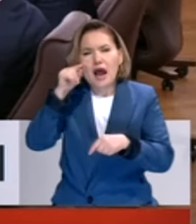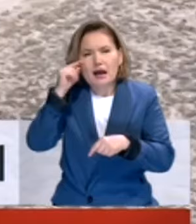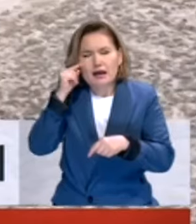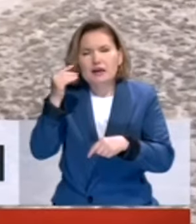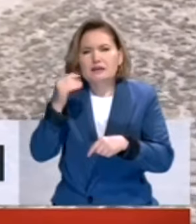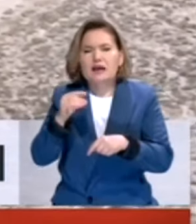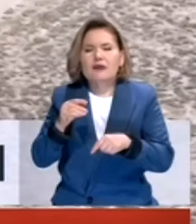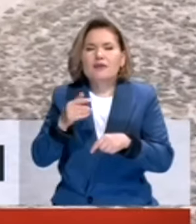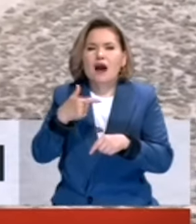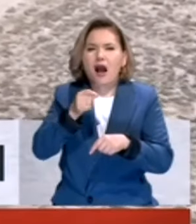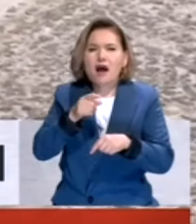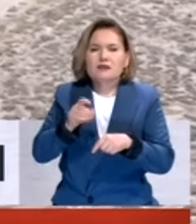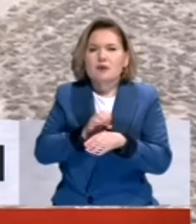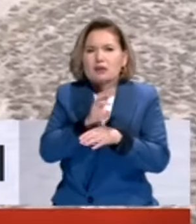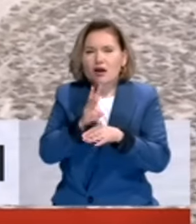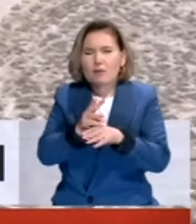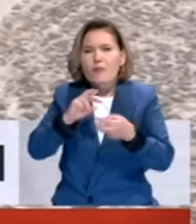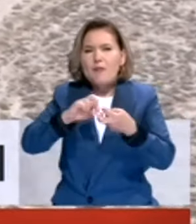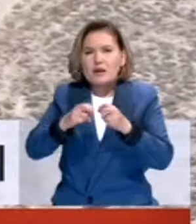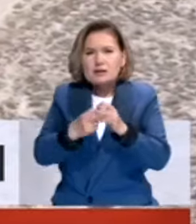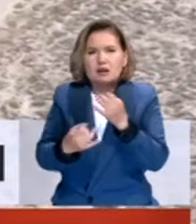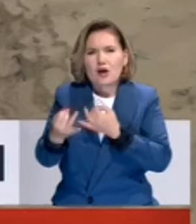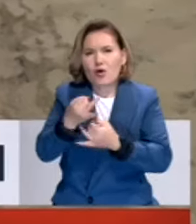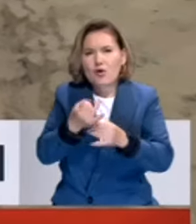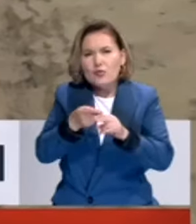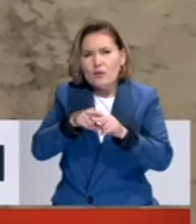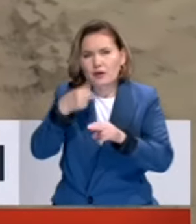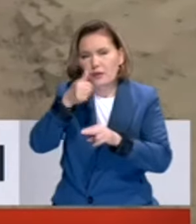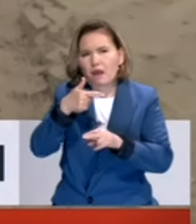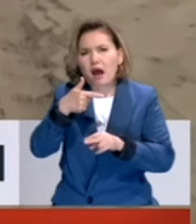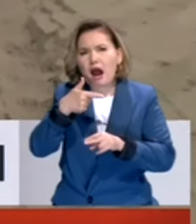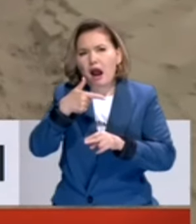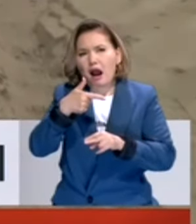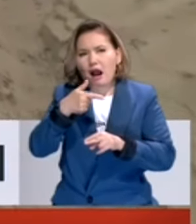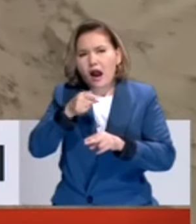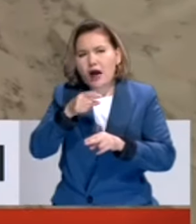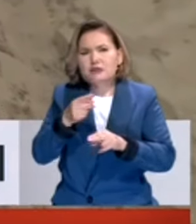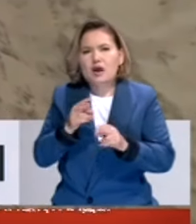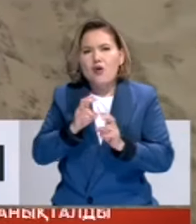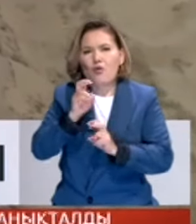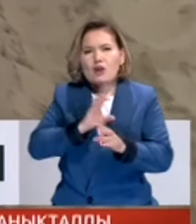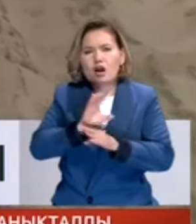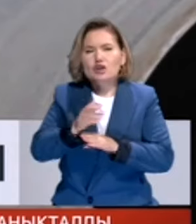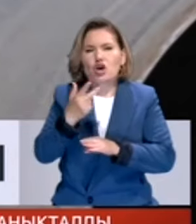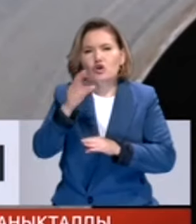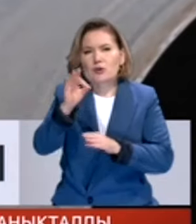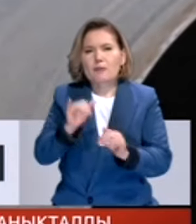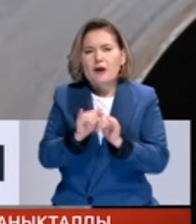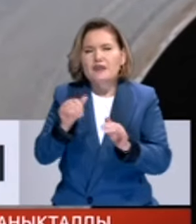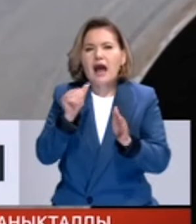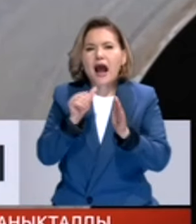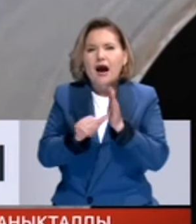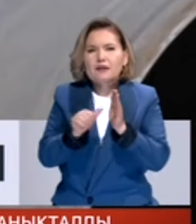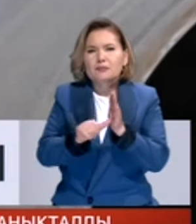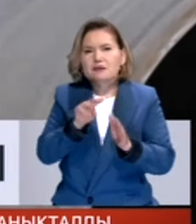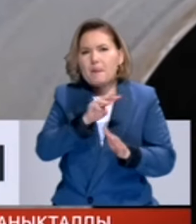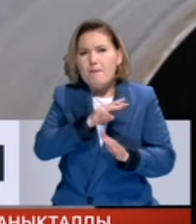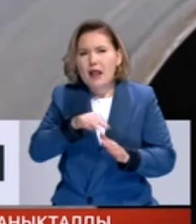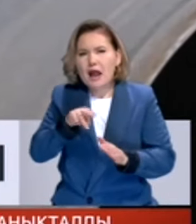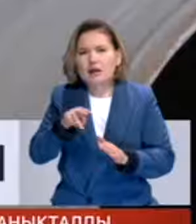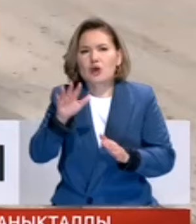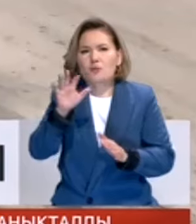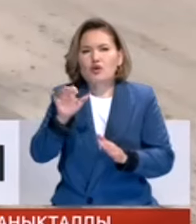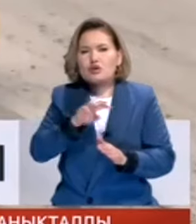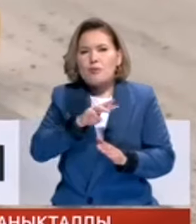да жеткізу мәселесі пысықталып жатыр. Ал биыл елімізде газ өндіру көлемі 3%-ке артып, 60 миллиард 500 миллион текше